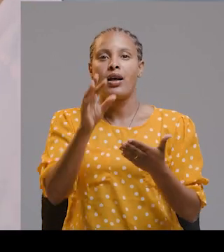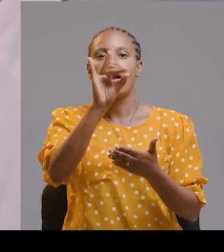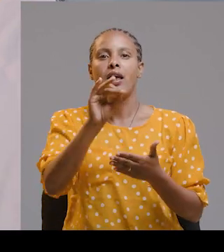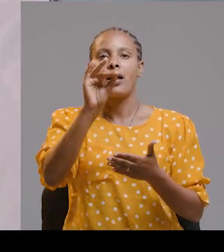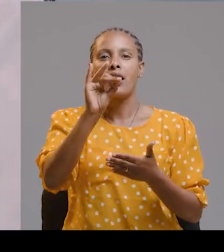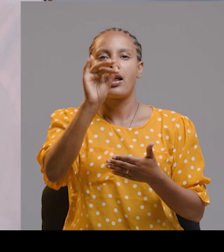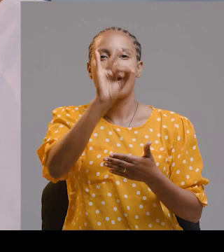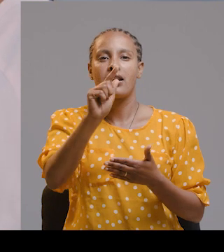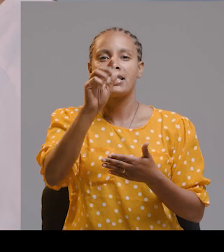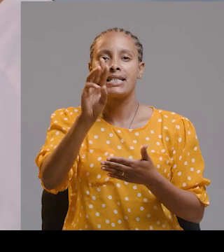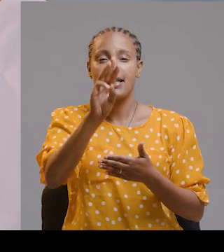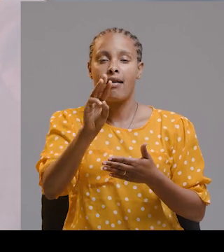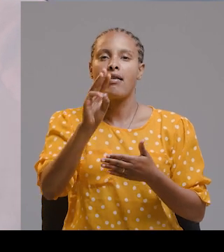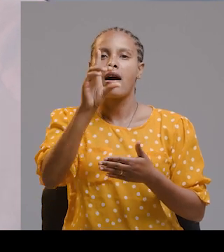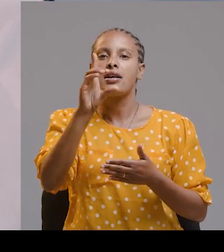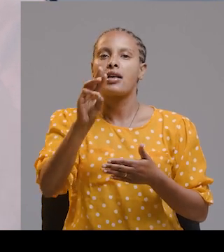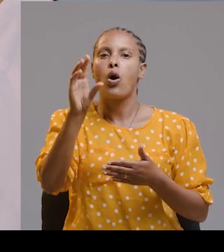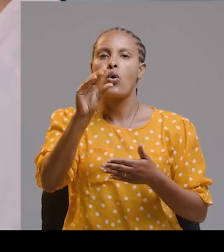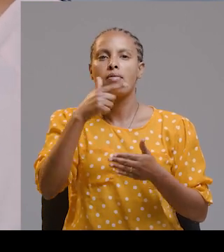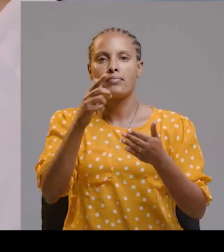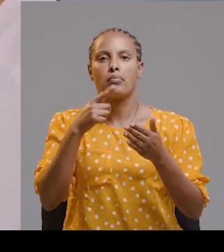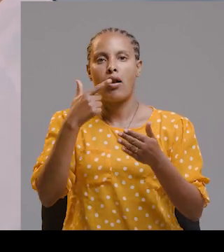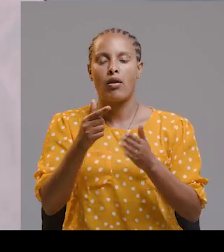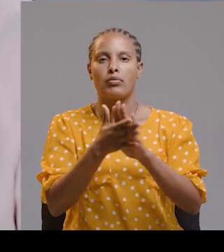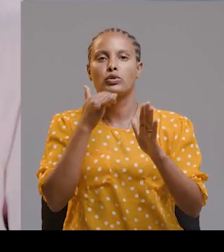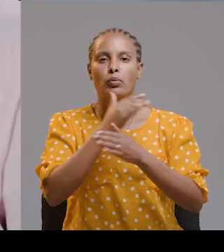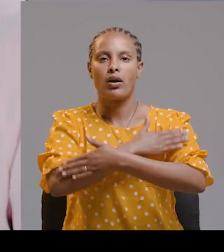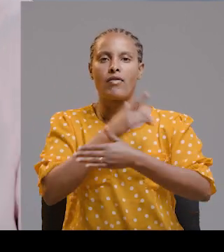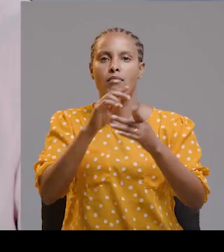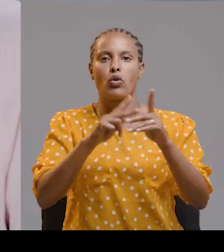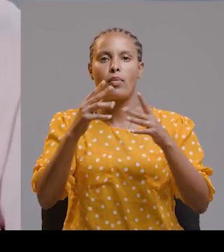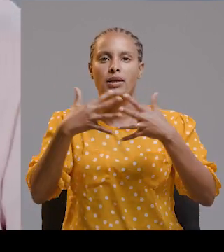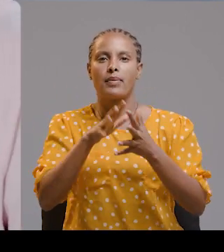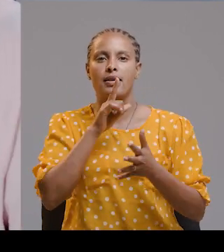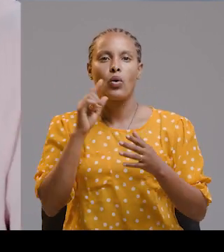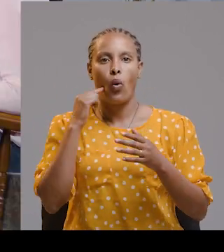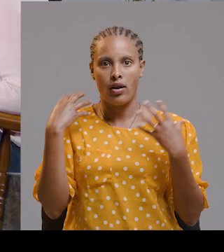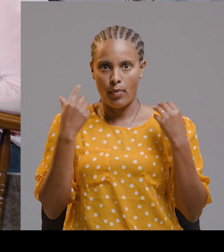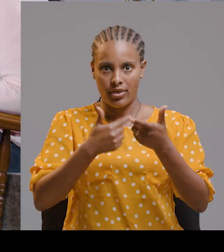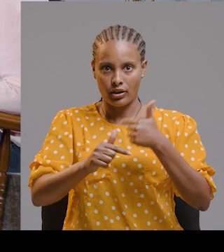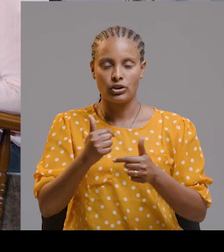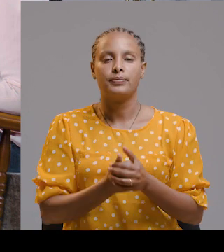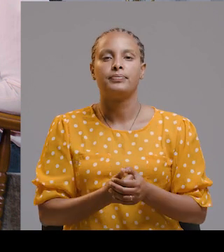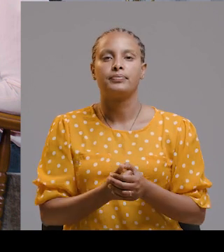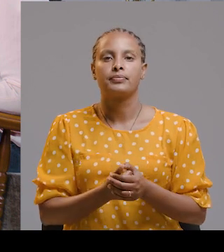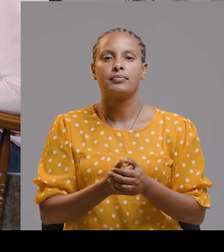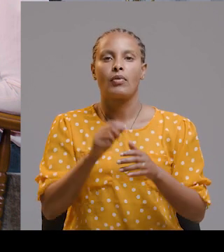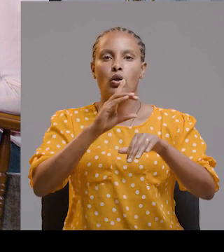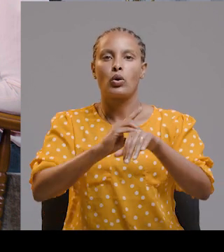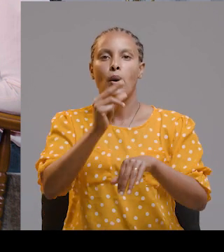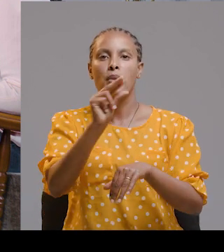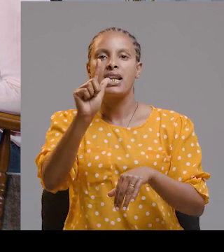لینسی کاسون بالالو بازی توش ما رفیان علمات ما بر یه برنامه است با واری نه. ش کان دنام داشتی. اسمی